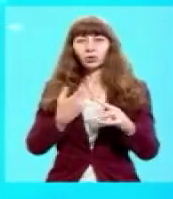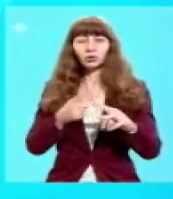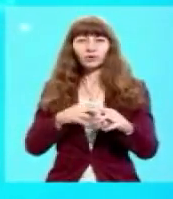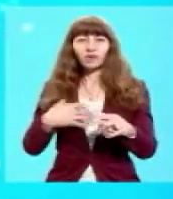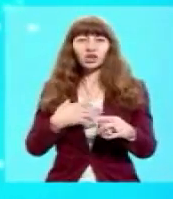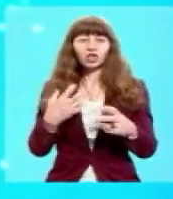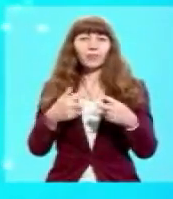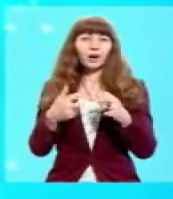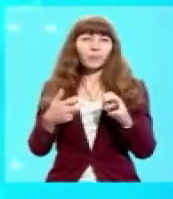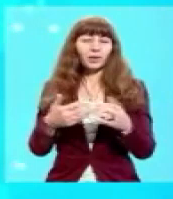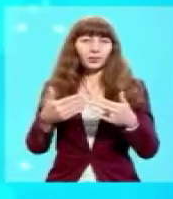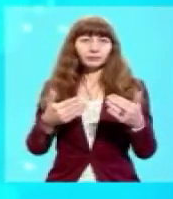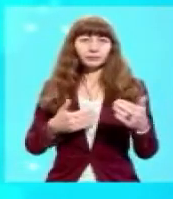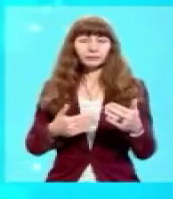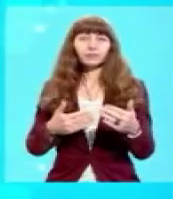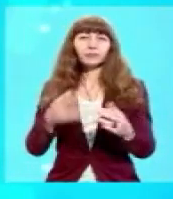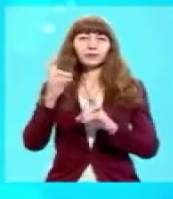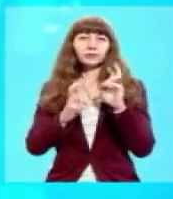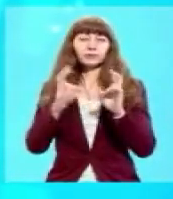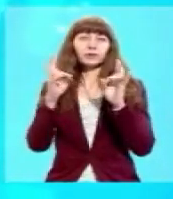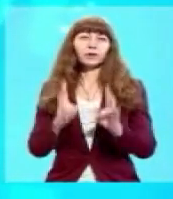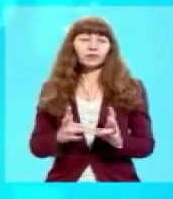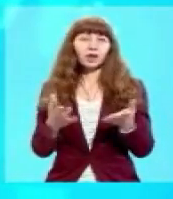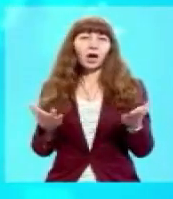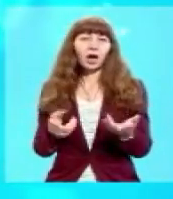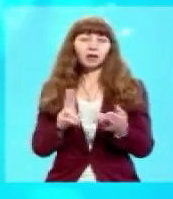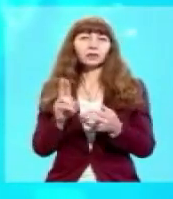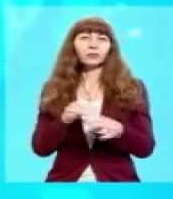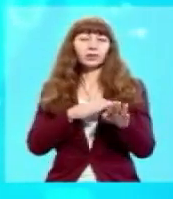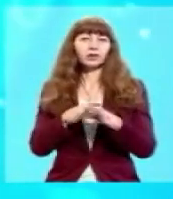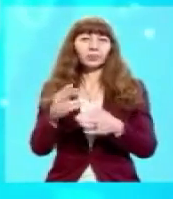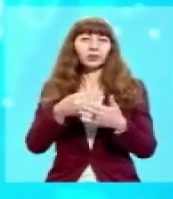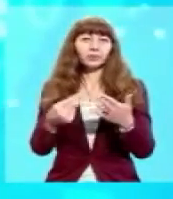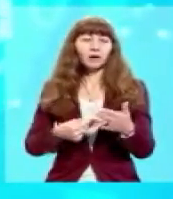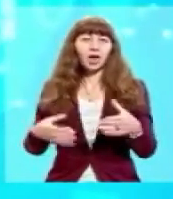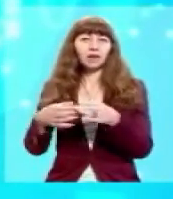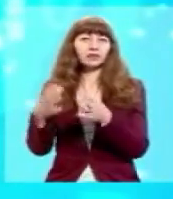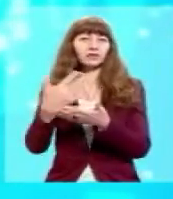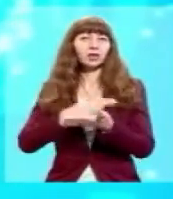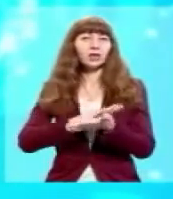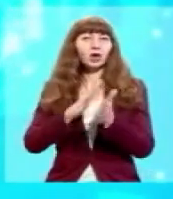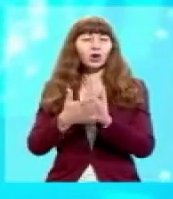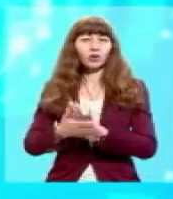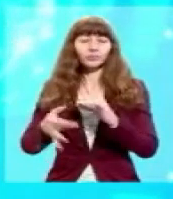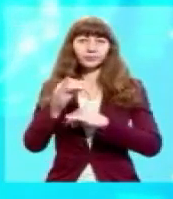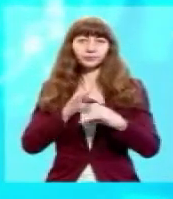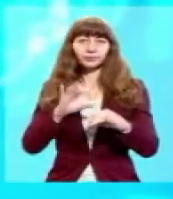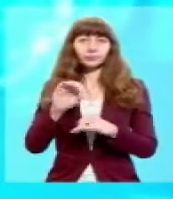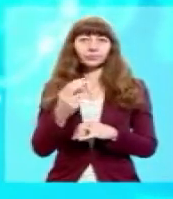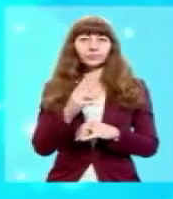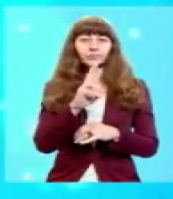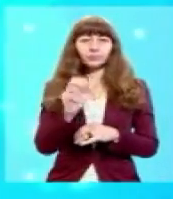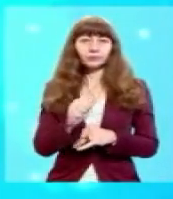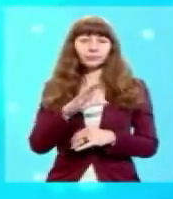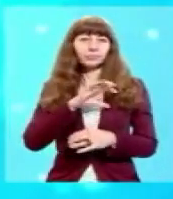отыр. Өндірістің жарақатының алдын алу, ұжымдық келісімшарт жасау қалай жүзеге асырылуда. Өңірлік коммуникациялар алаңында өткен брифингте